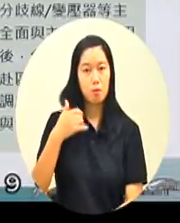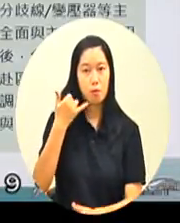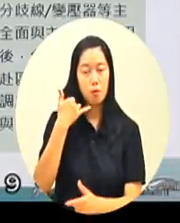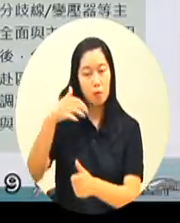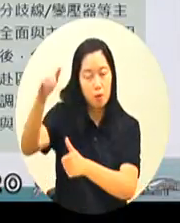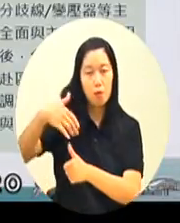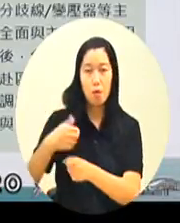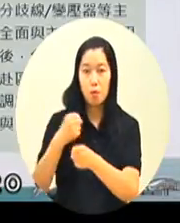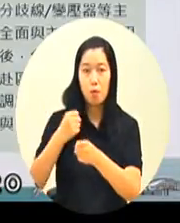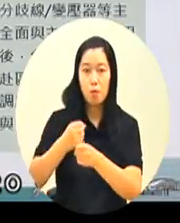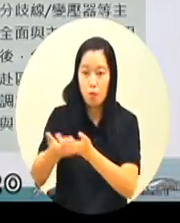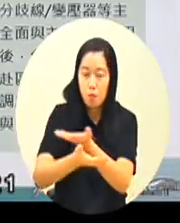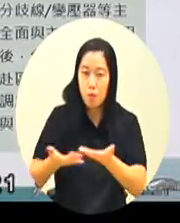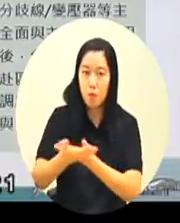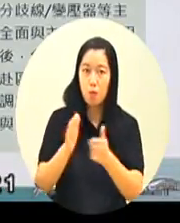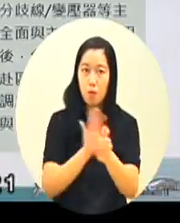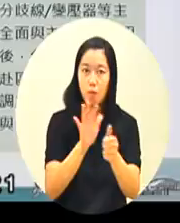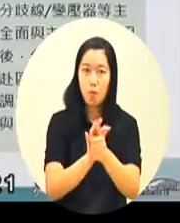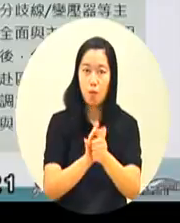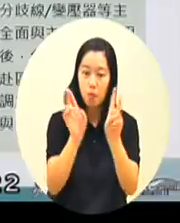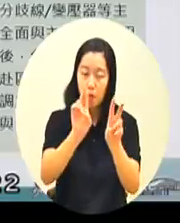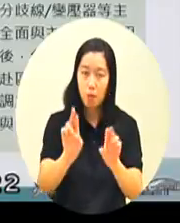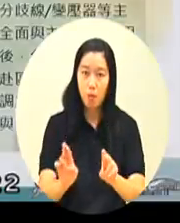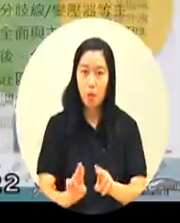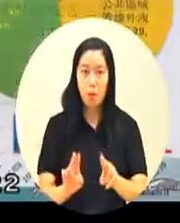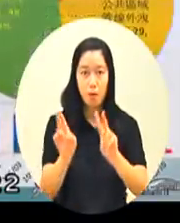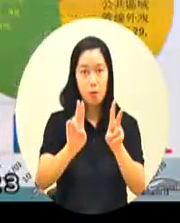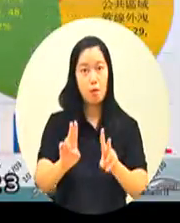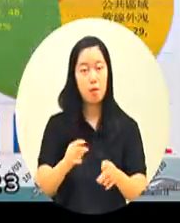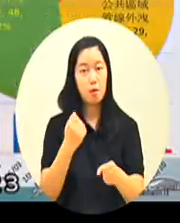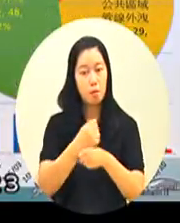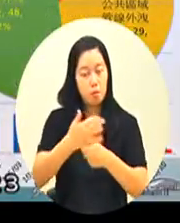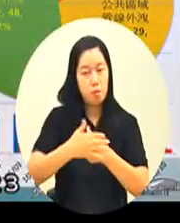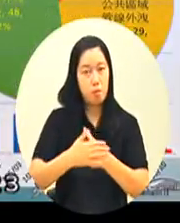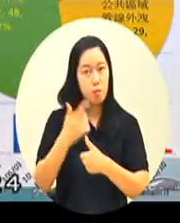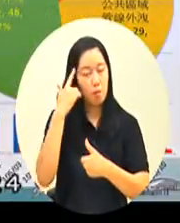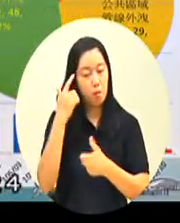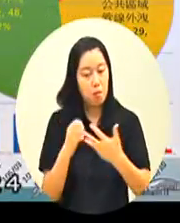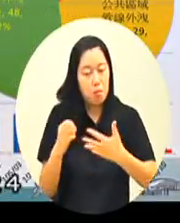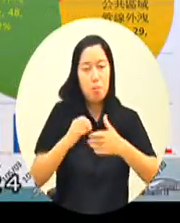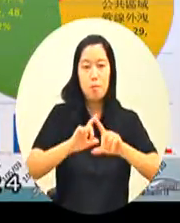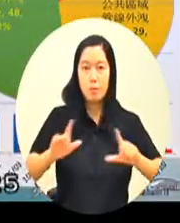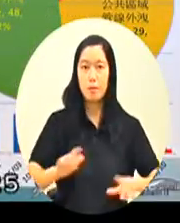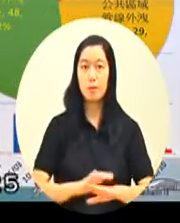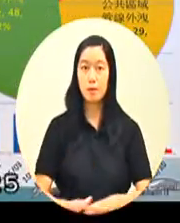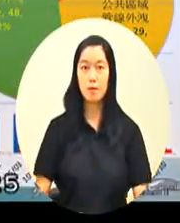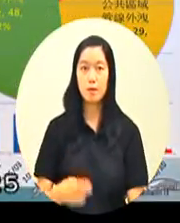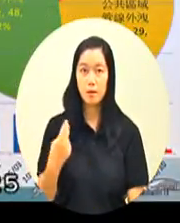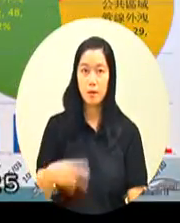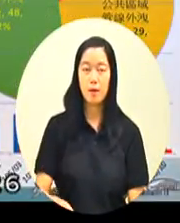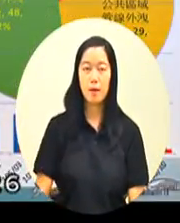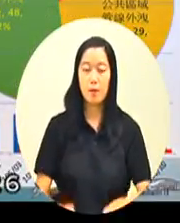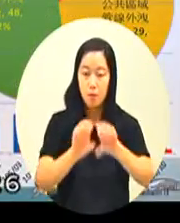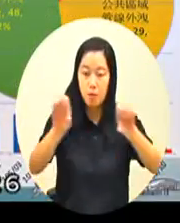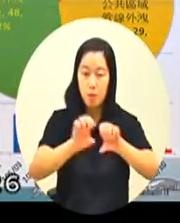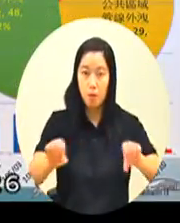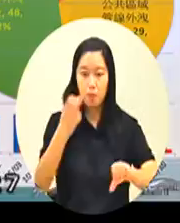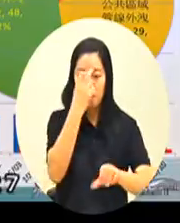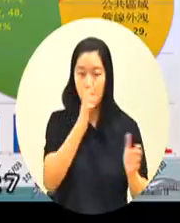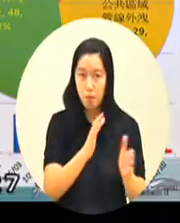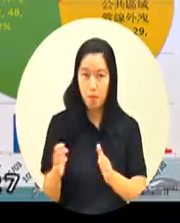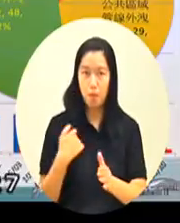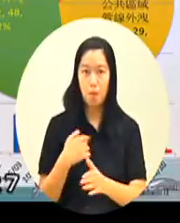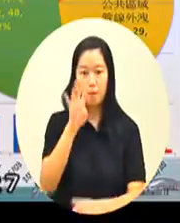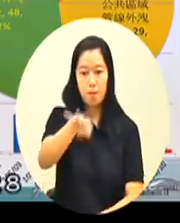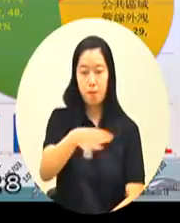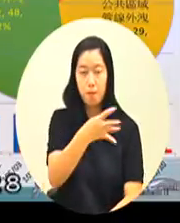话，那对于复电的效率会有大幅的提升。下一页。那另外一个就是管线管理的部分啊，大家从这个统计图表上面